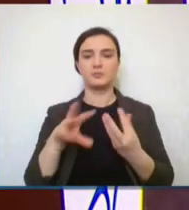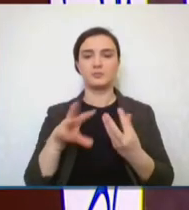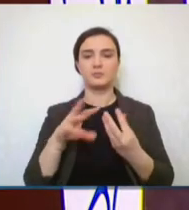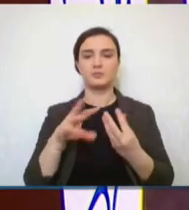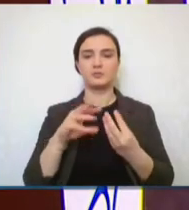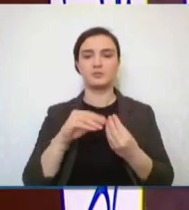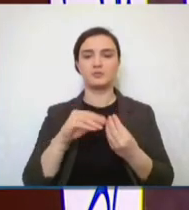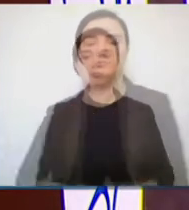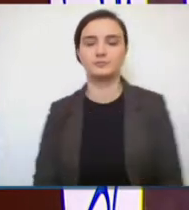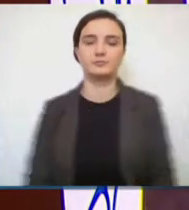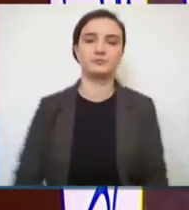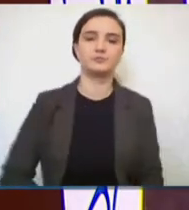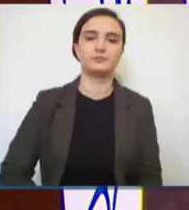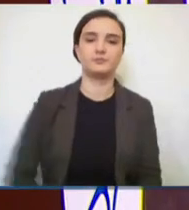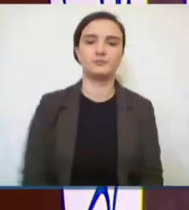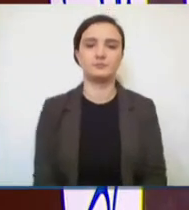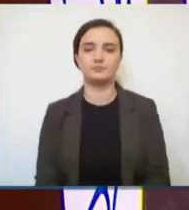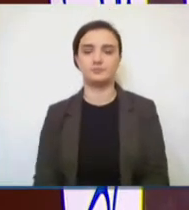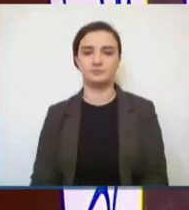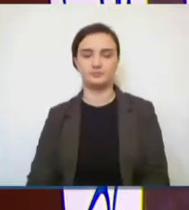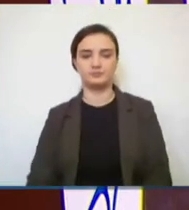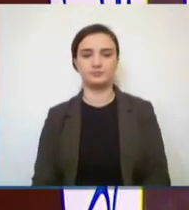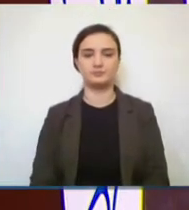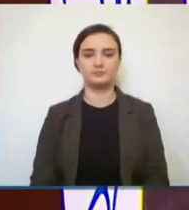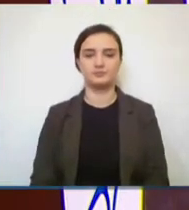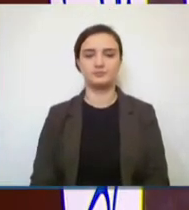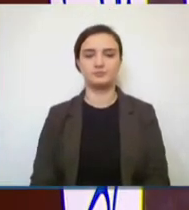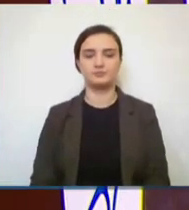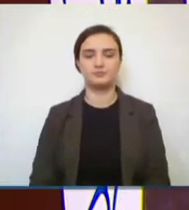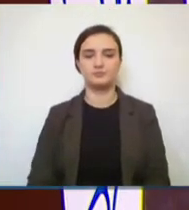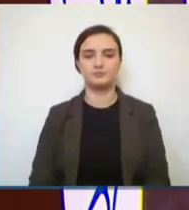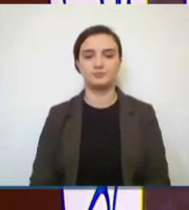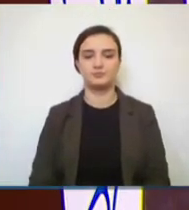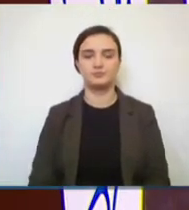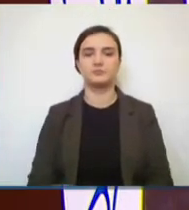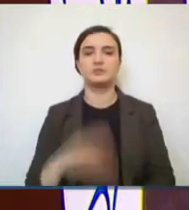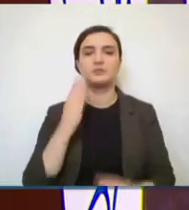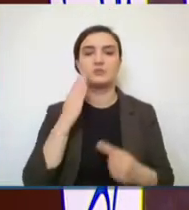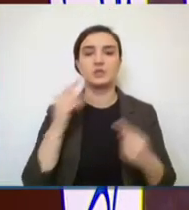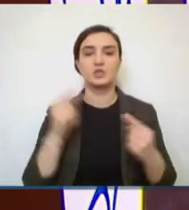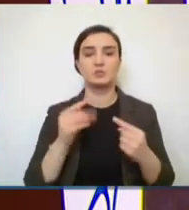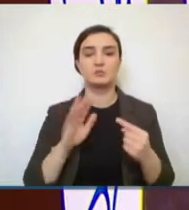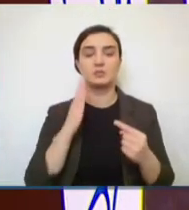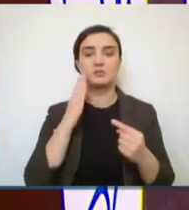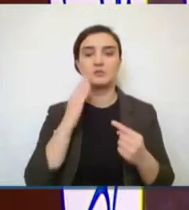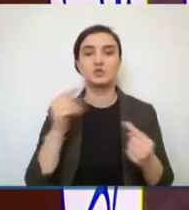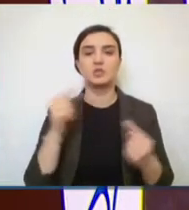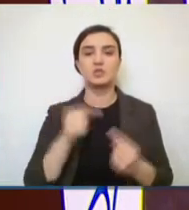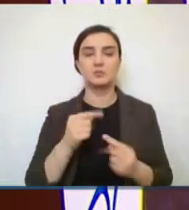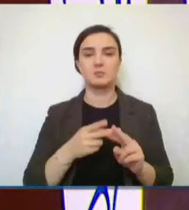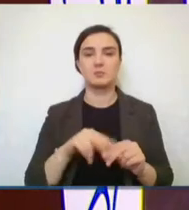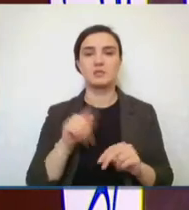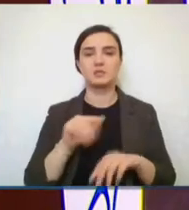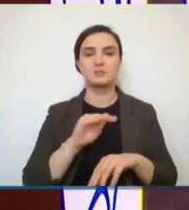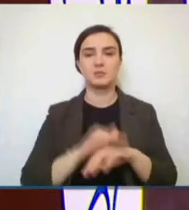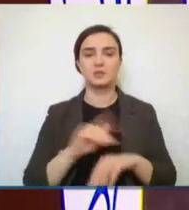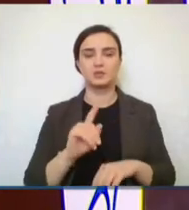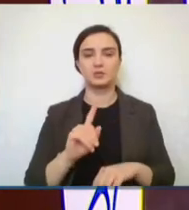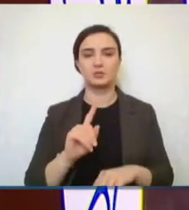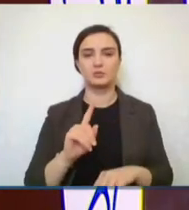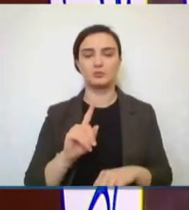საჭიროა, ან სინამდვილეს შეესაბამება. მაგრამ სინამდვილეს შეესაბამება ის ფაქტი, რომ გული